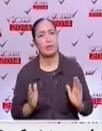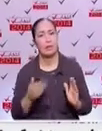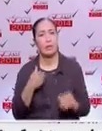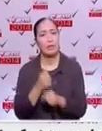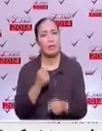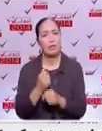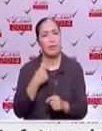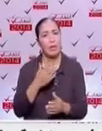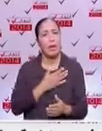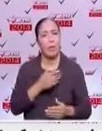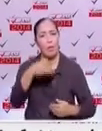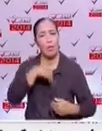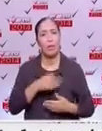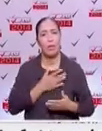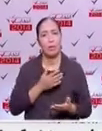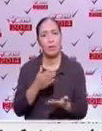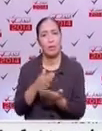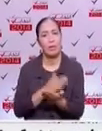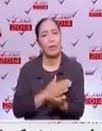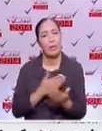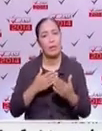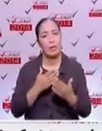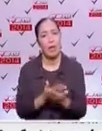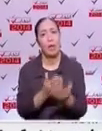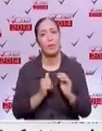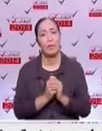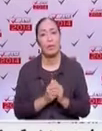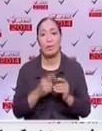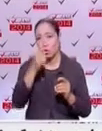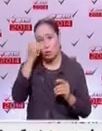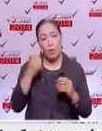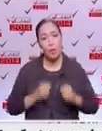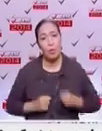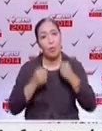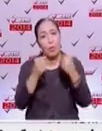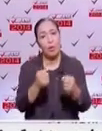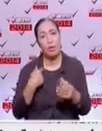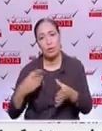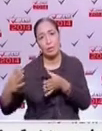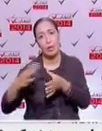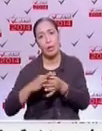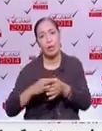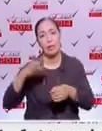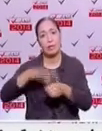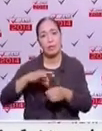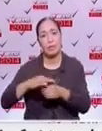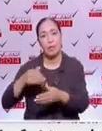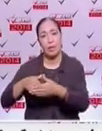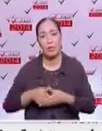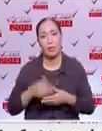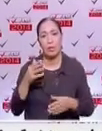على إيصال صوت جهتنا، وسندافع عنه بكل قوة وبكل ما أوتينا من الطرق القانونية حسب صلاحياتنا. إذا